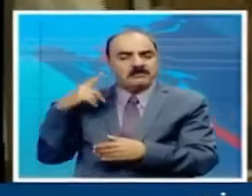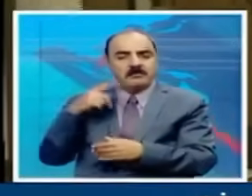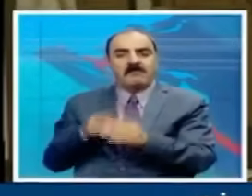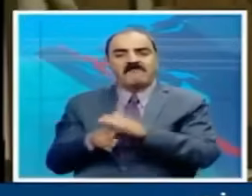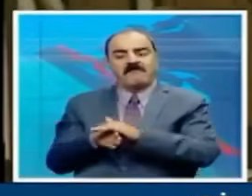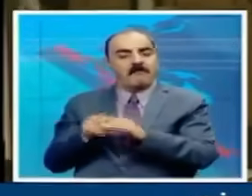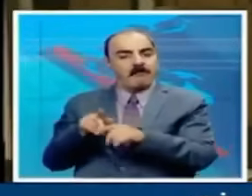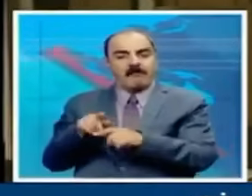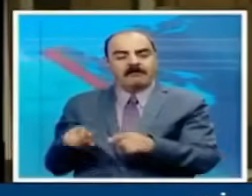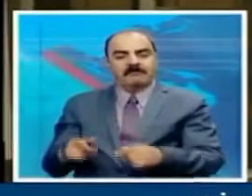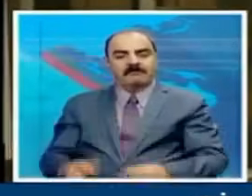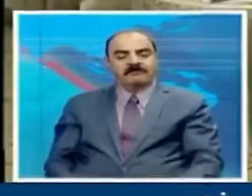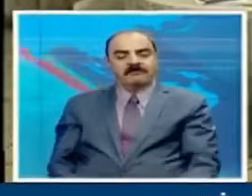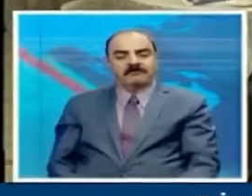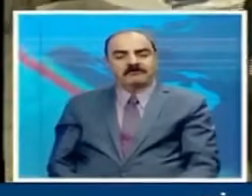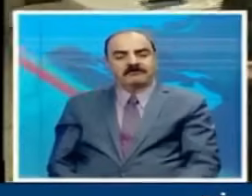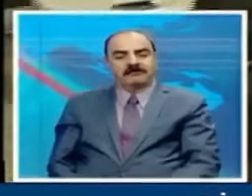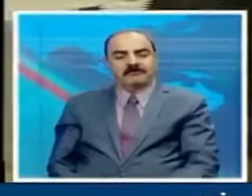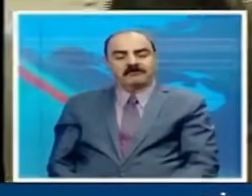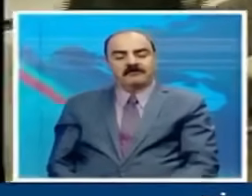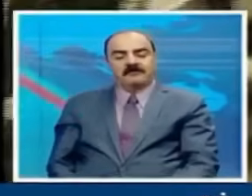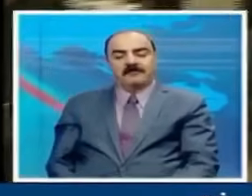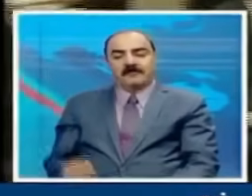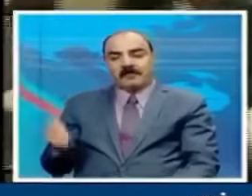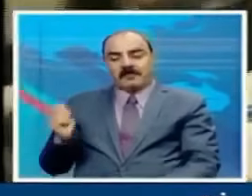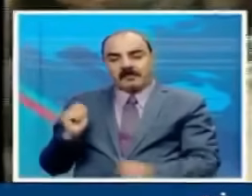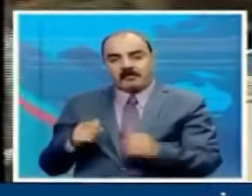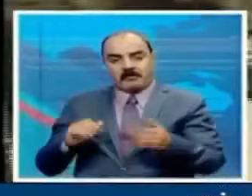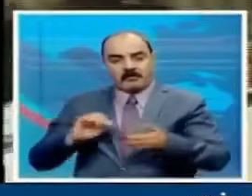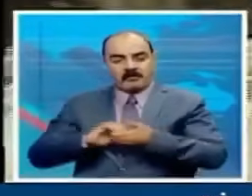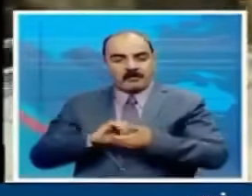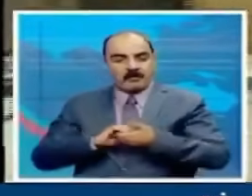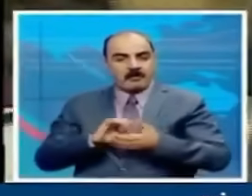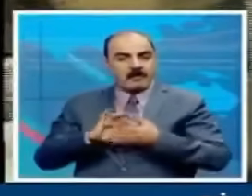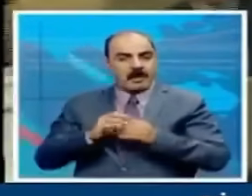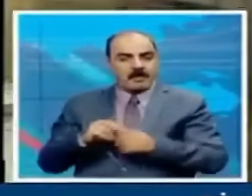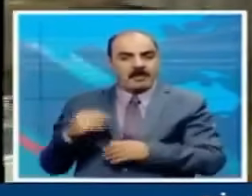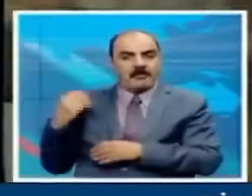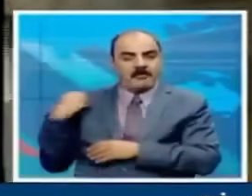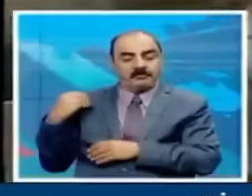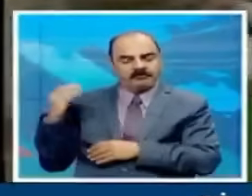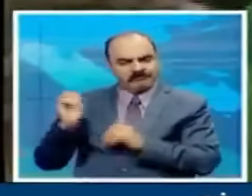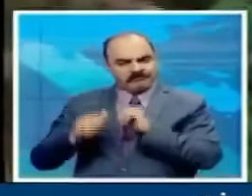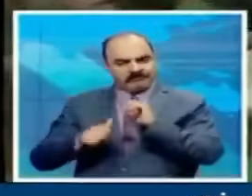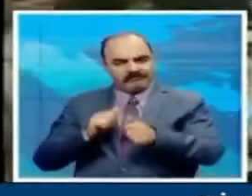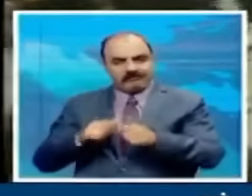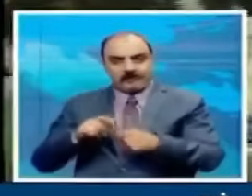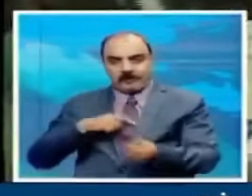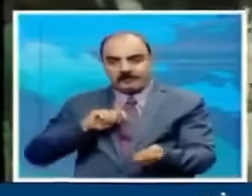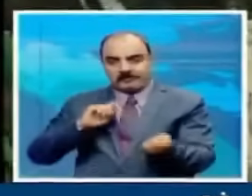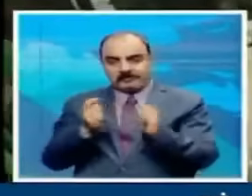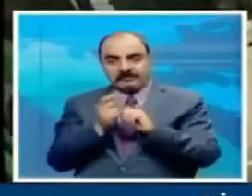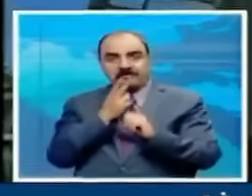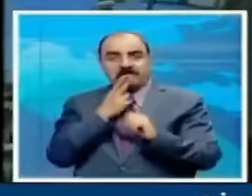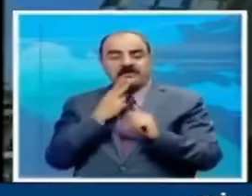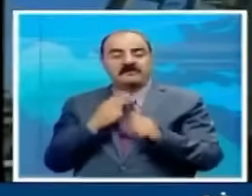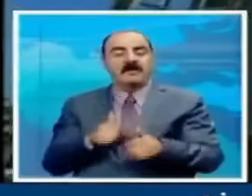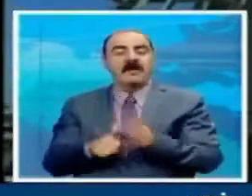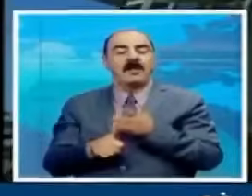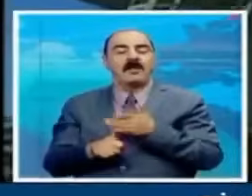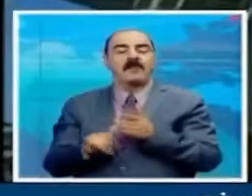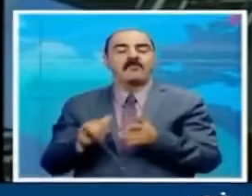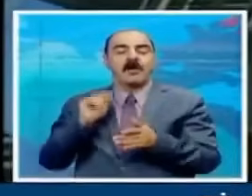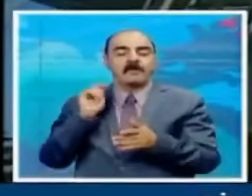طالما الاستخدام صحيح يعني. شركاء التنمية من منظمات المجتمع المدني أكدوا أن التحول إلى الأخضر أصبح